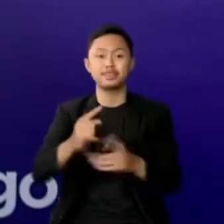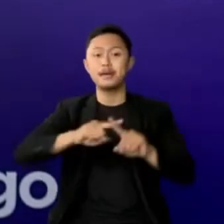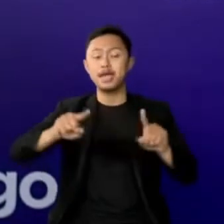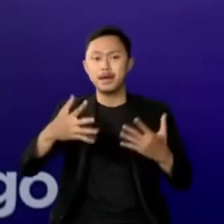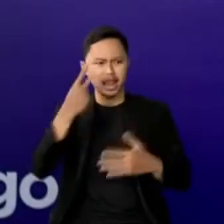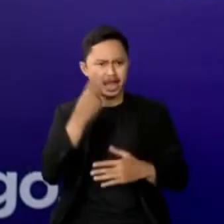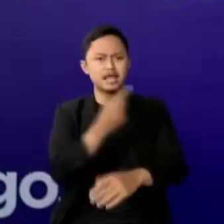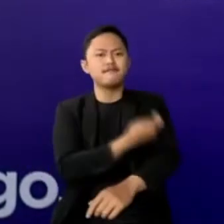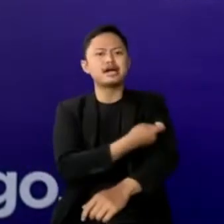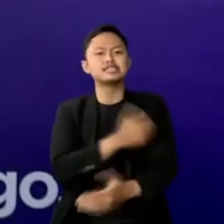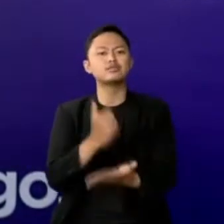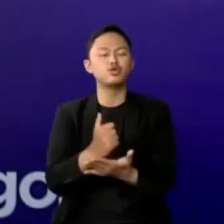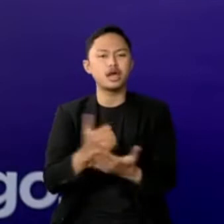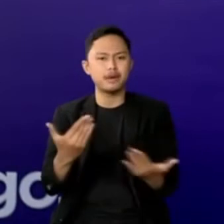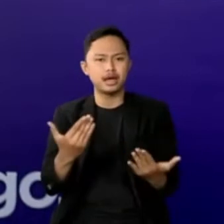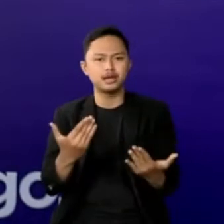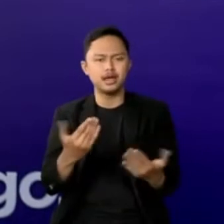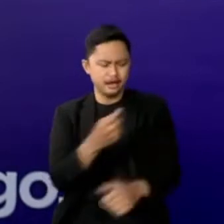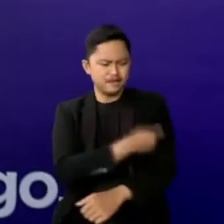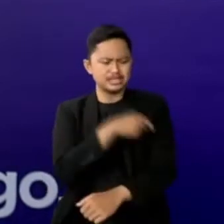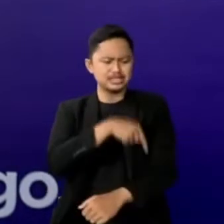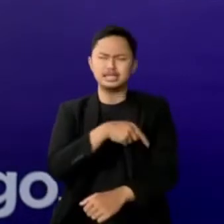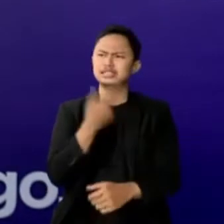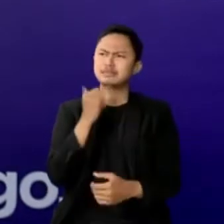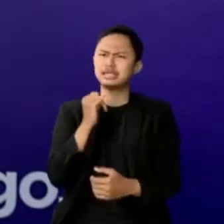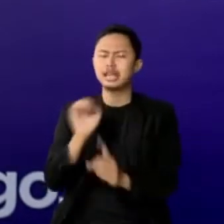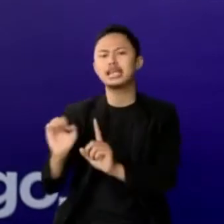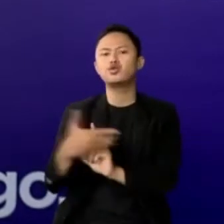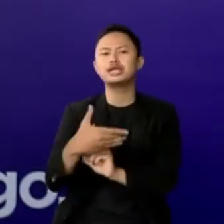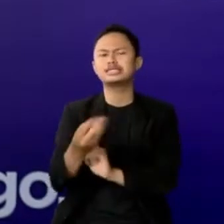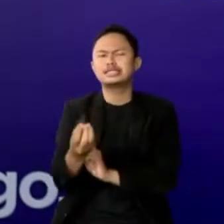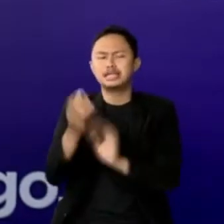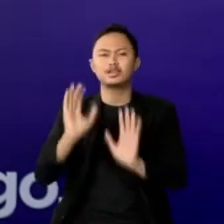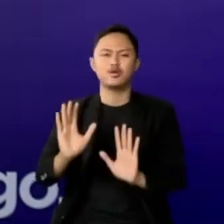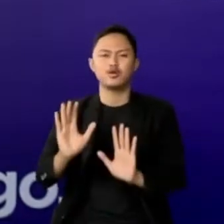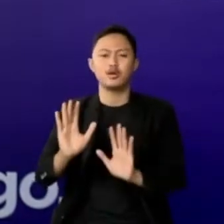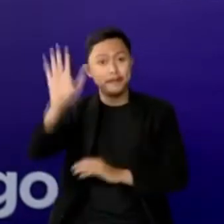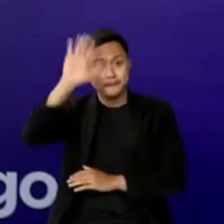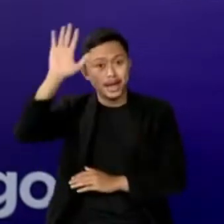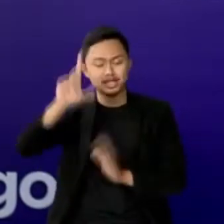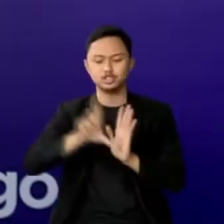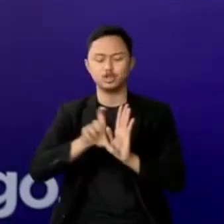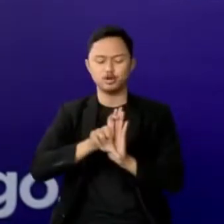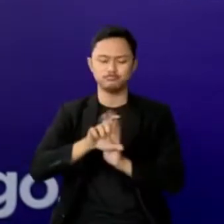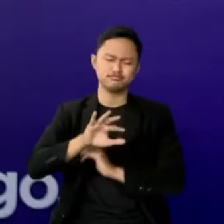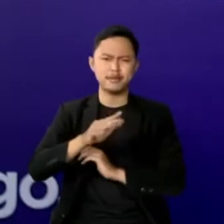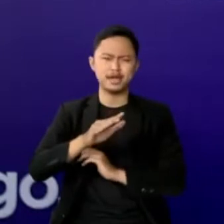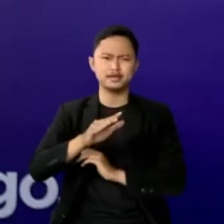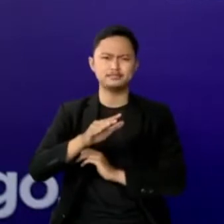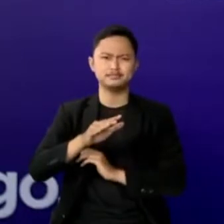bahwa vaksin ini adalah salah satu tameng kalau kita bayangkan kayak seperti